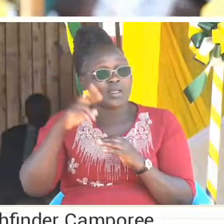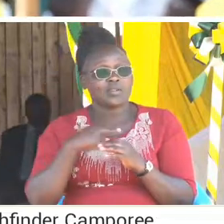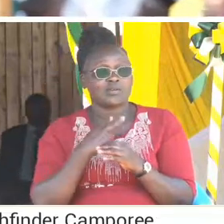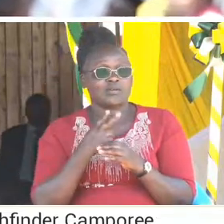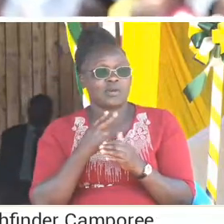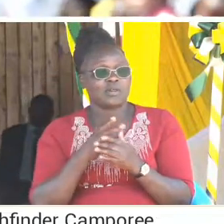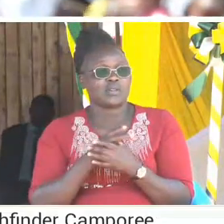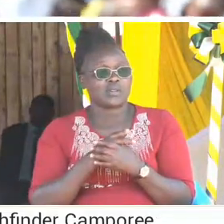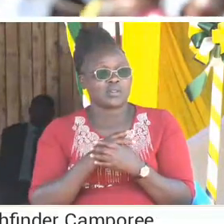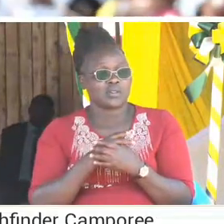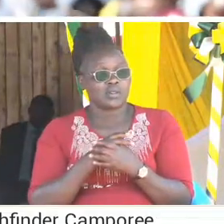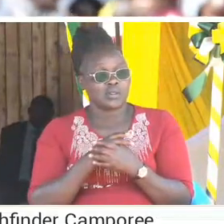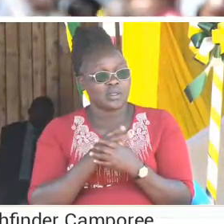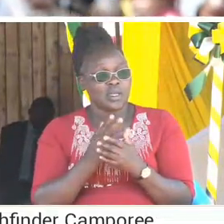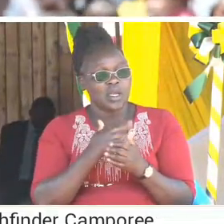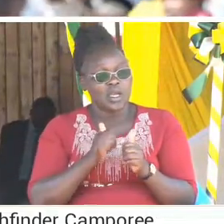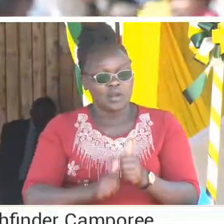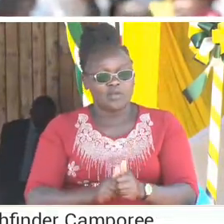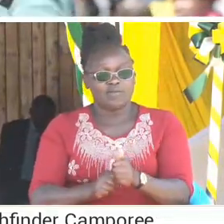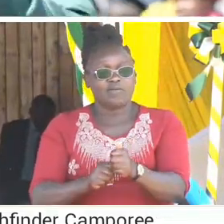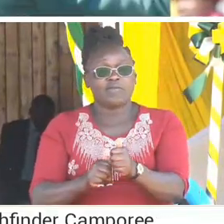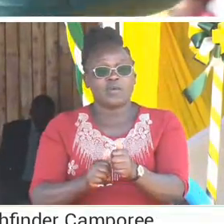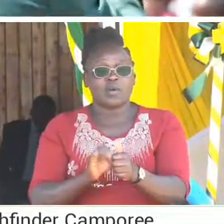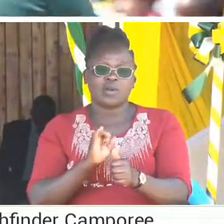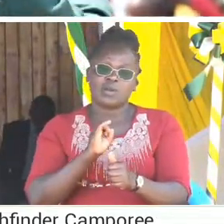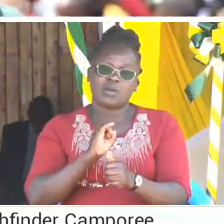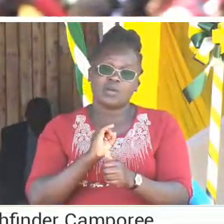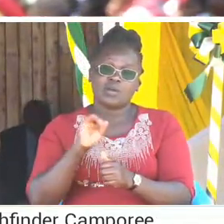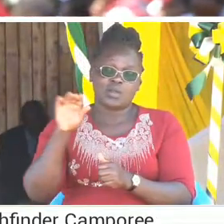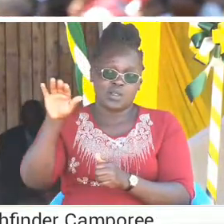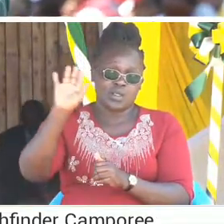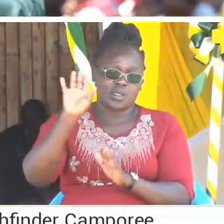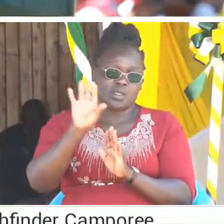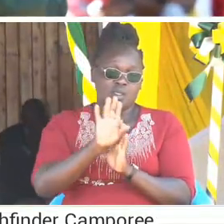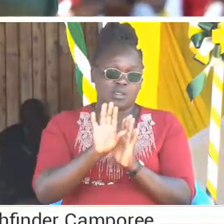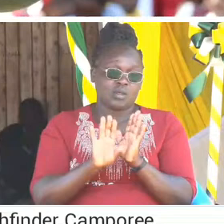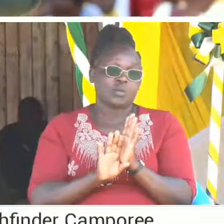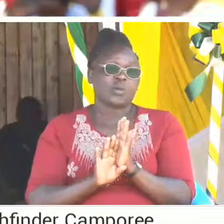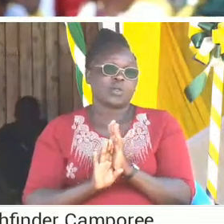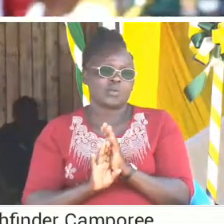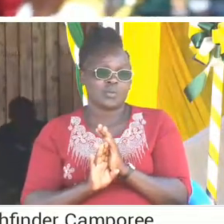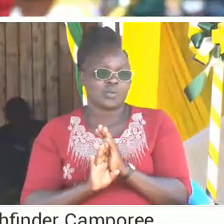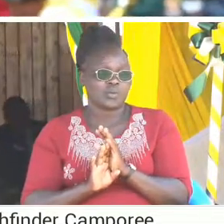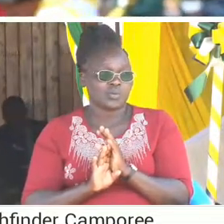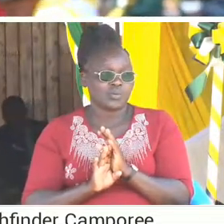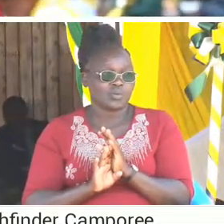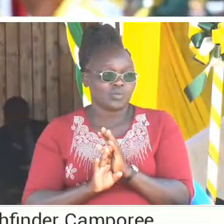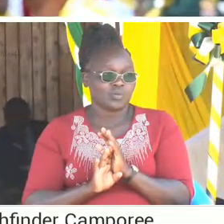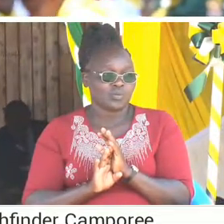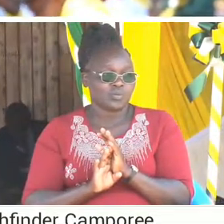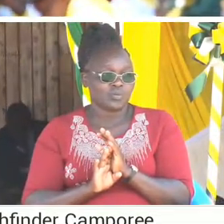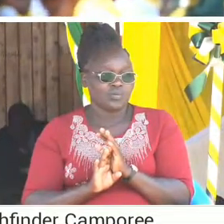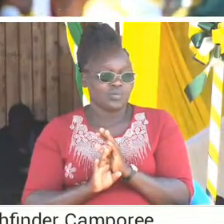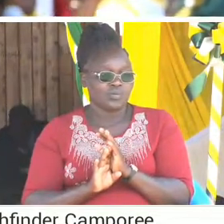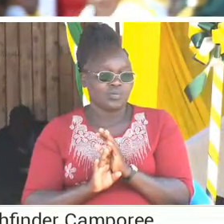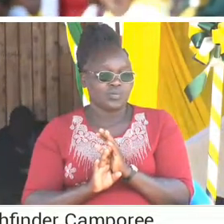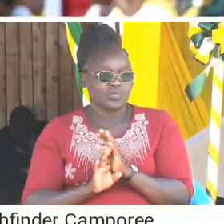yake yote anayokuagiza kwa bidii, atakutukuza. Nani asiyependa